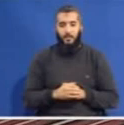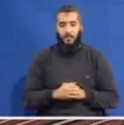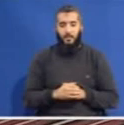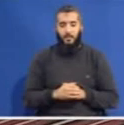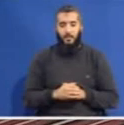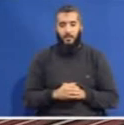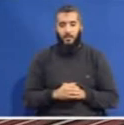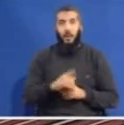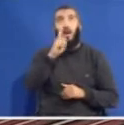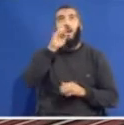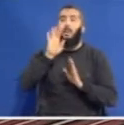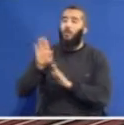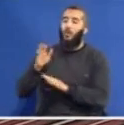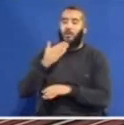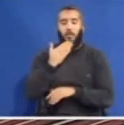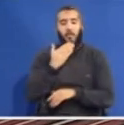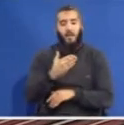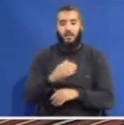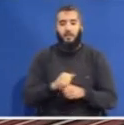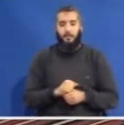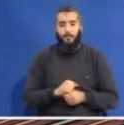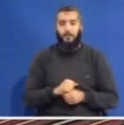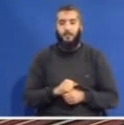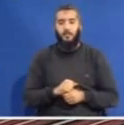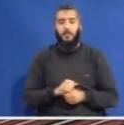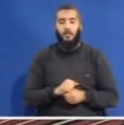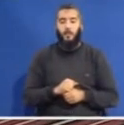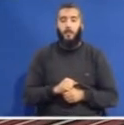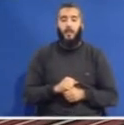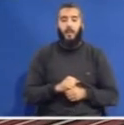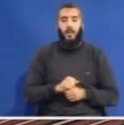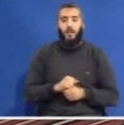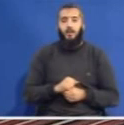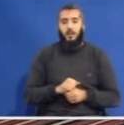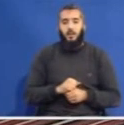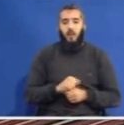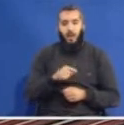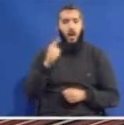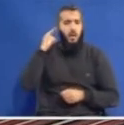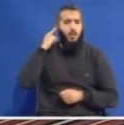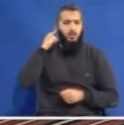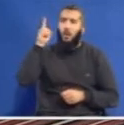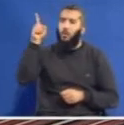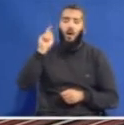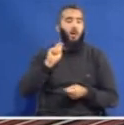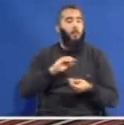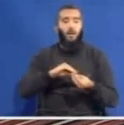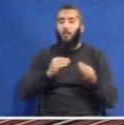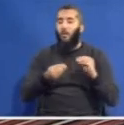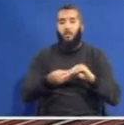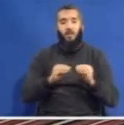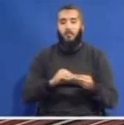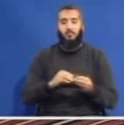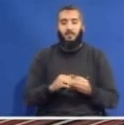يستركم ما يسال على يا جماعه. لا لا هذا هذا هذا واجبنا عمي علي هذا واجبنا نسمعوا لكم وان شاء